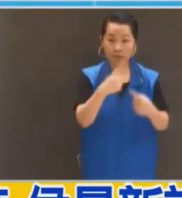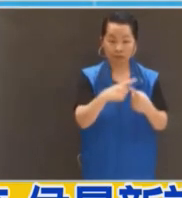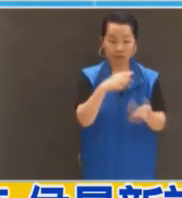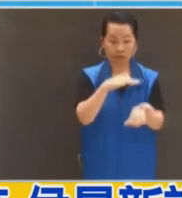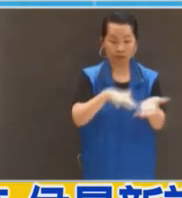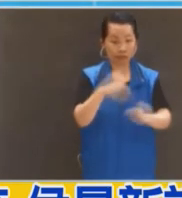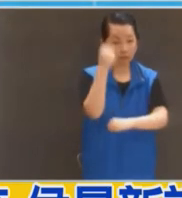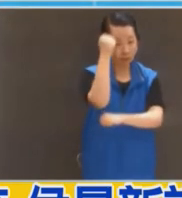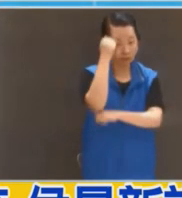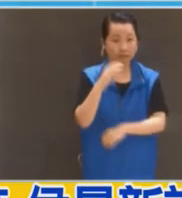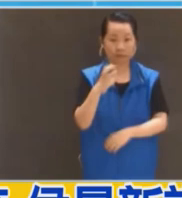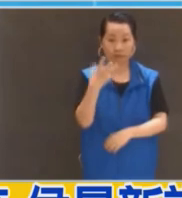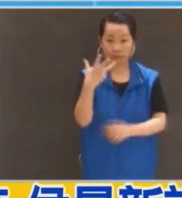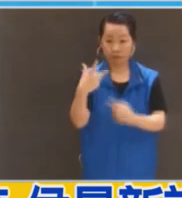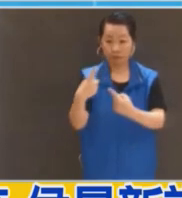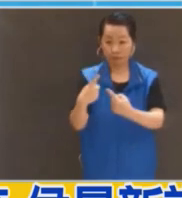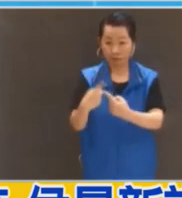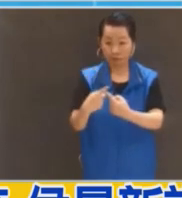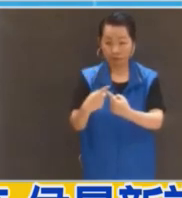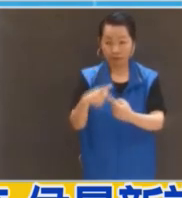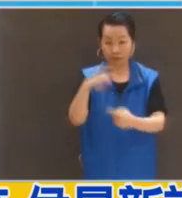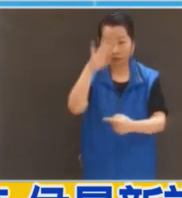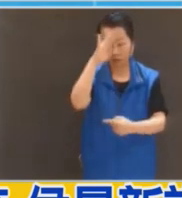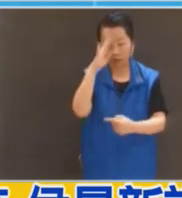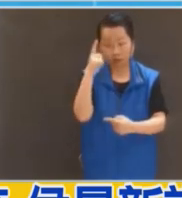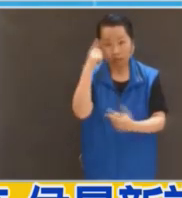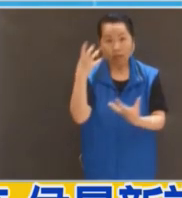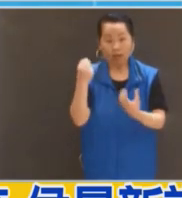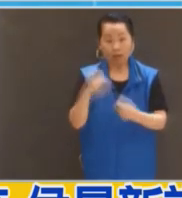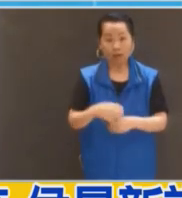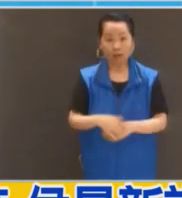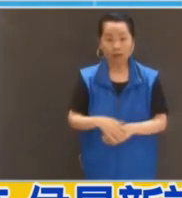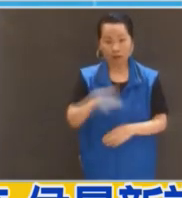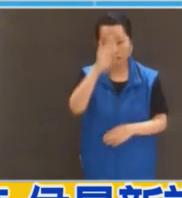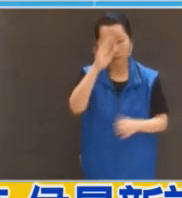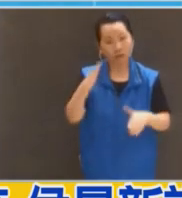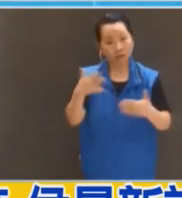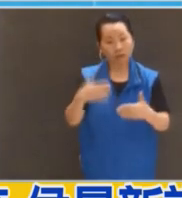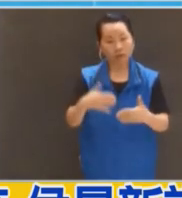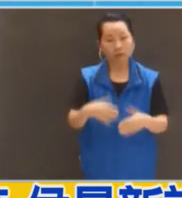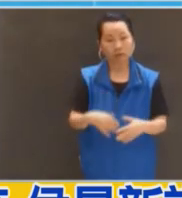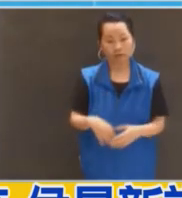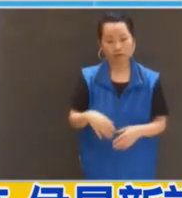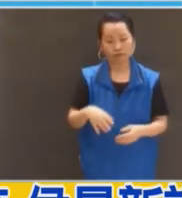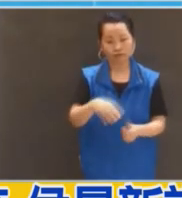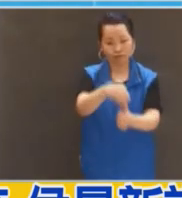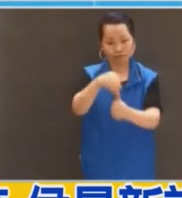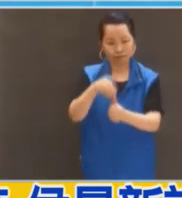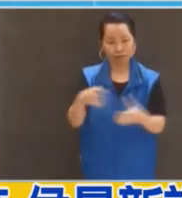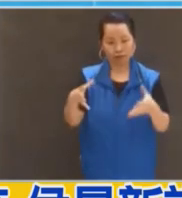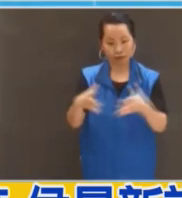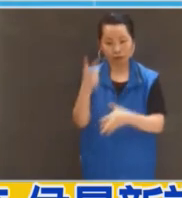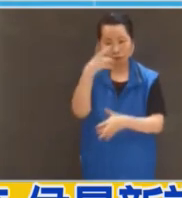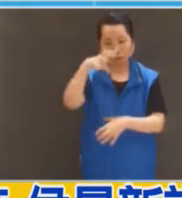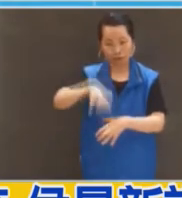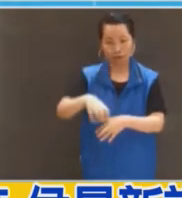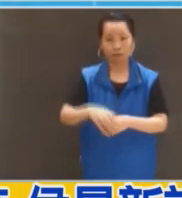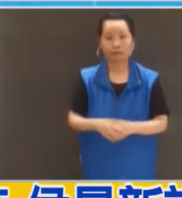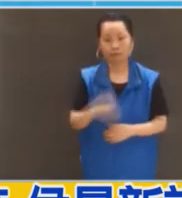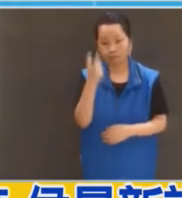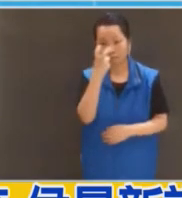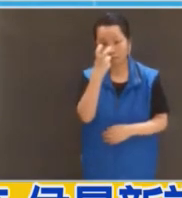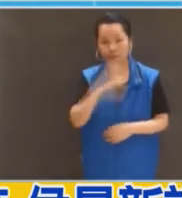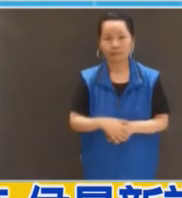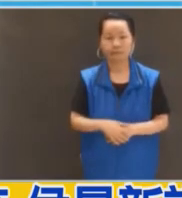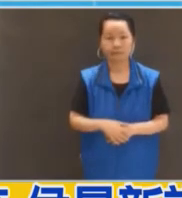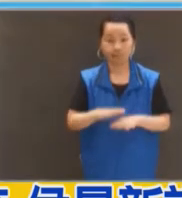院，38人无症状确诊或是轻症的送到集中检疫中心。这里面特